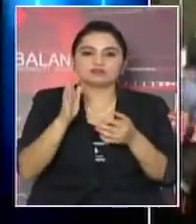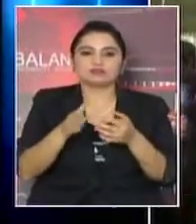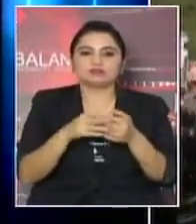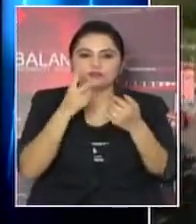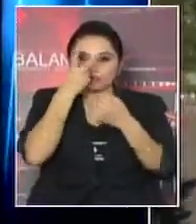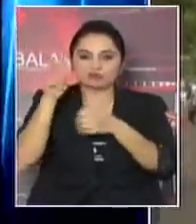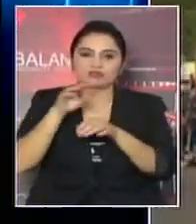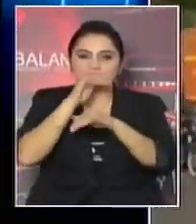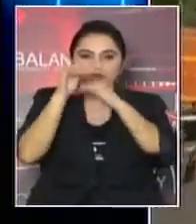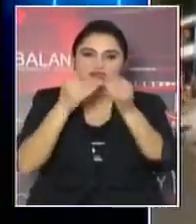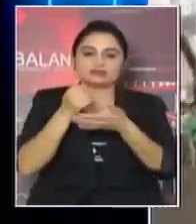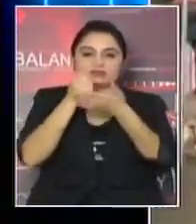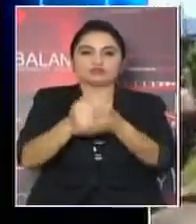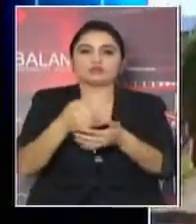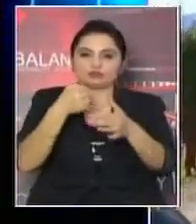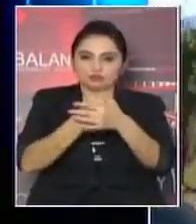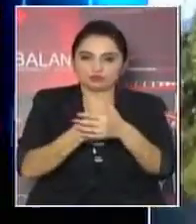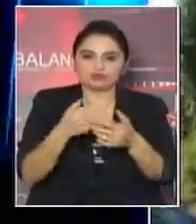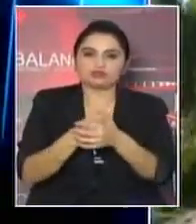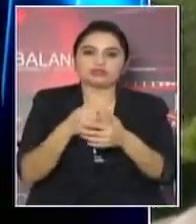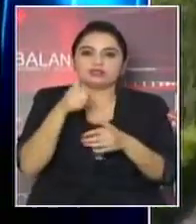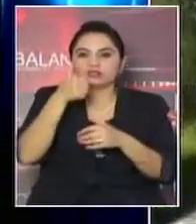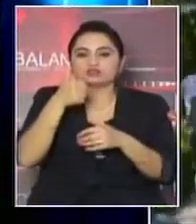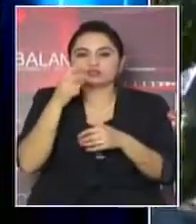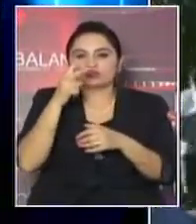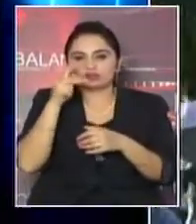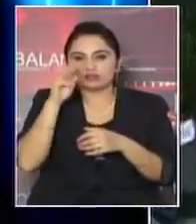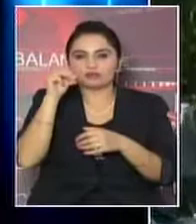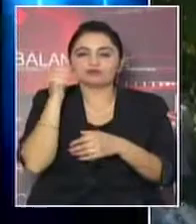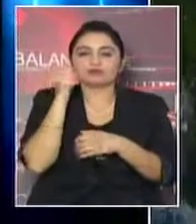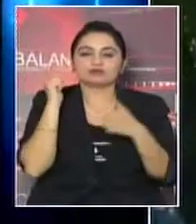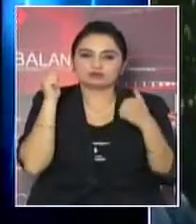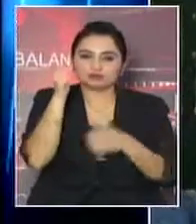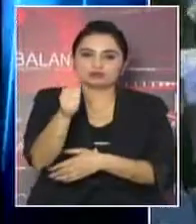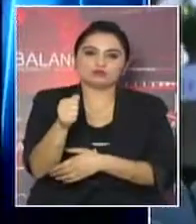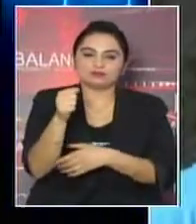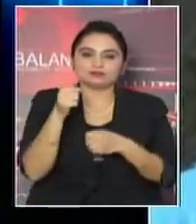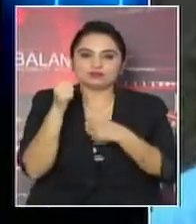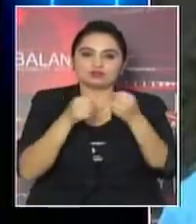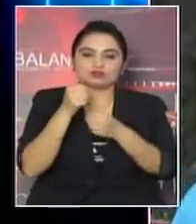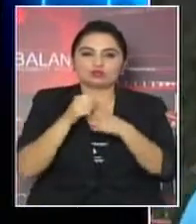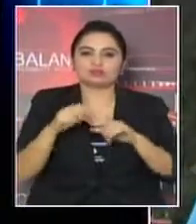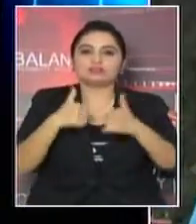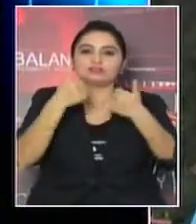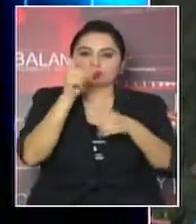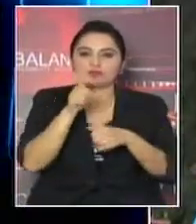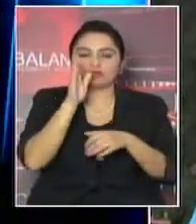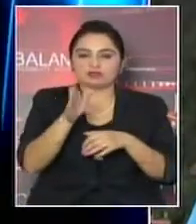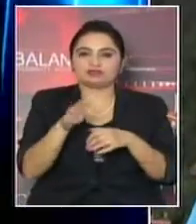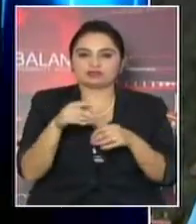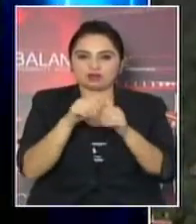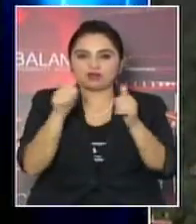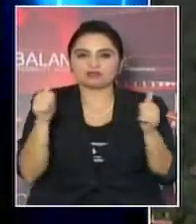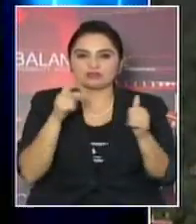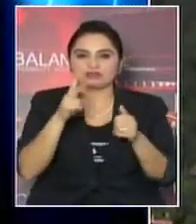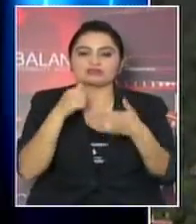पुग्ने, 6 सडक दौडमा प्रथम भीमेश्वर नगरपालिका 11 सुरेन्द्र बस्नेतले बताए। खेलकुदले पर्यटन विकास अति नै